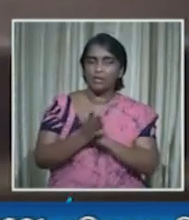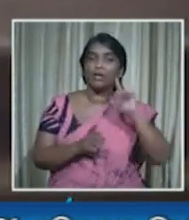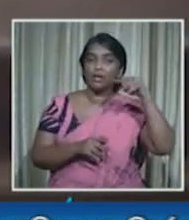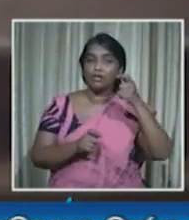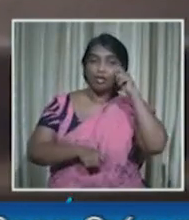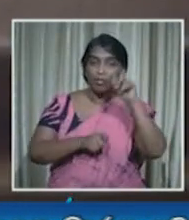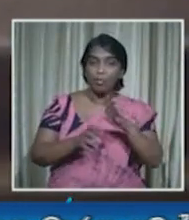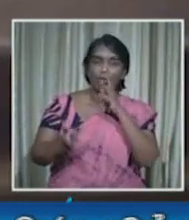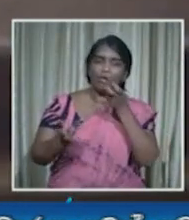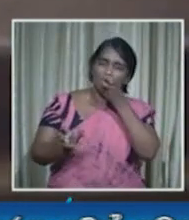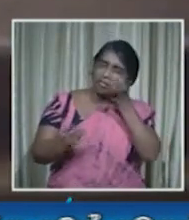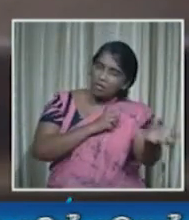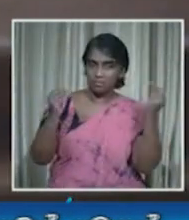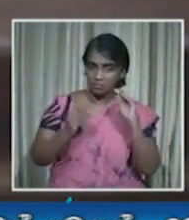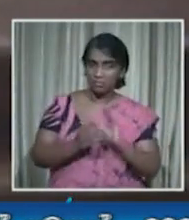जनाधिपति